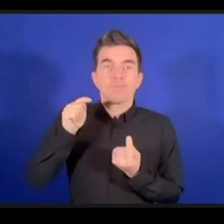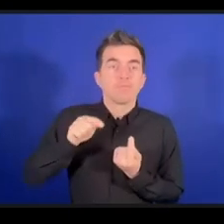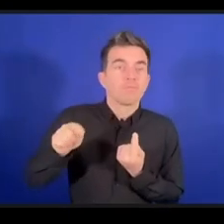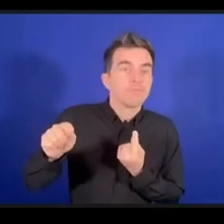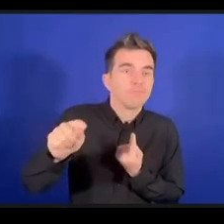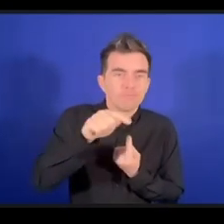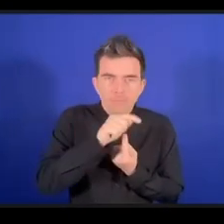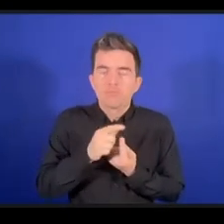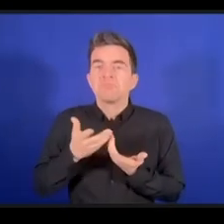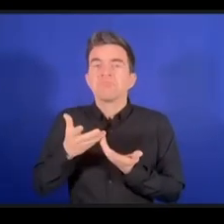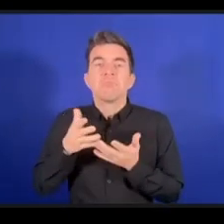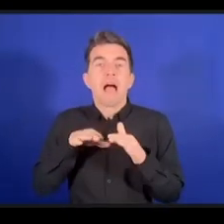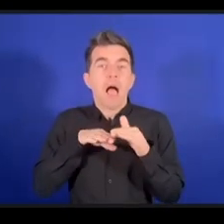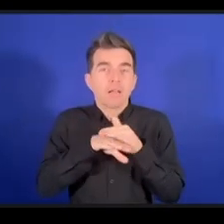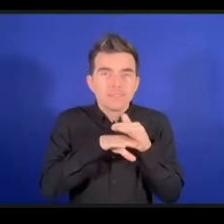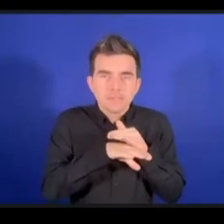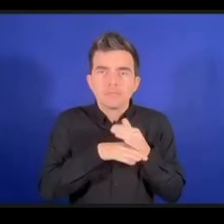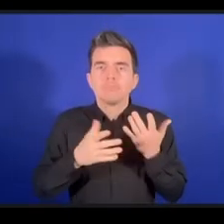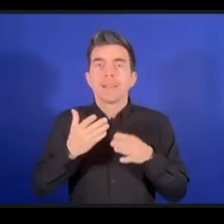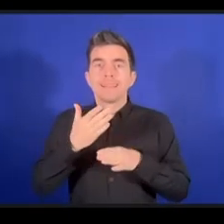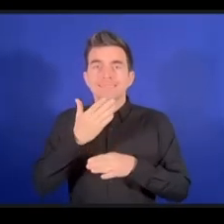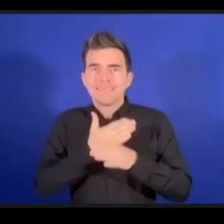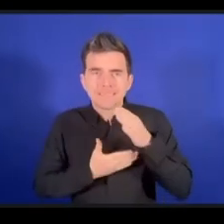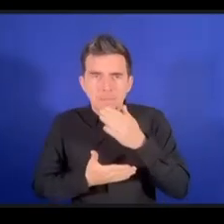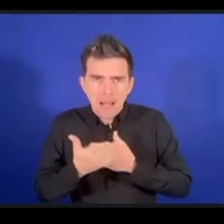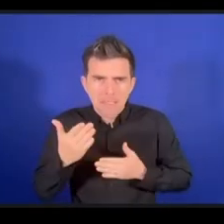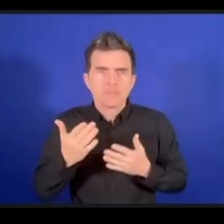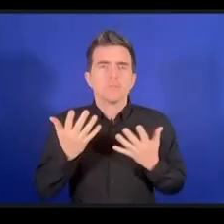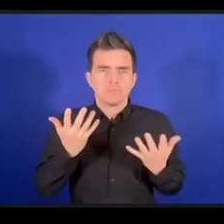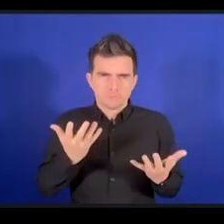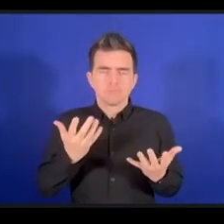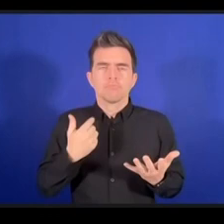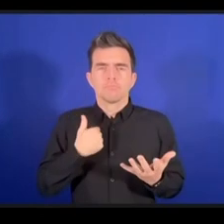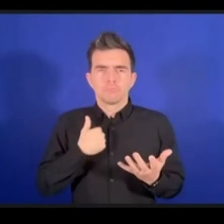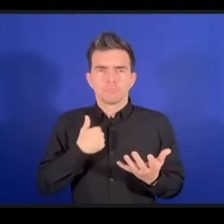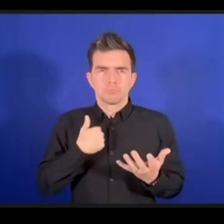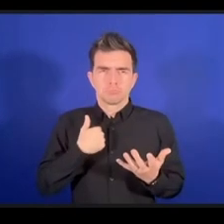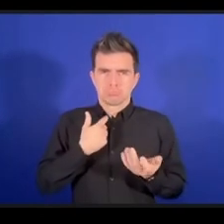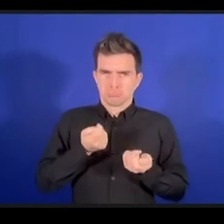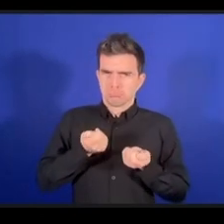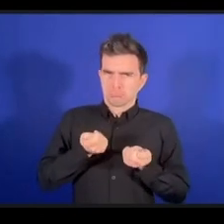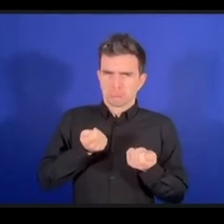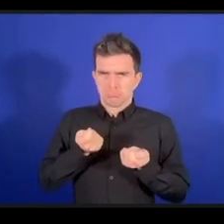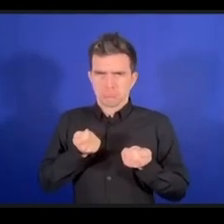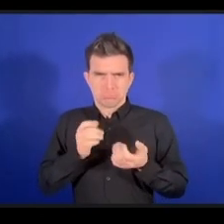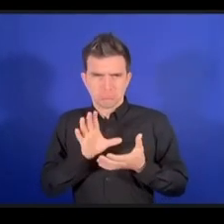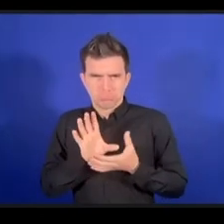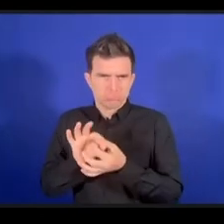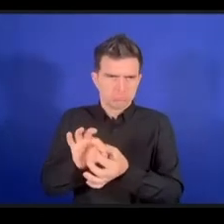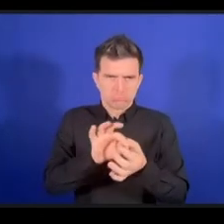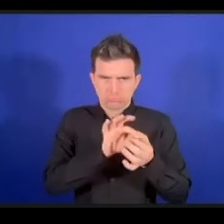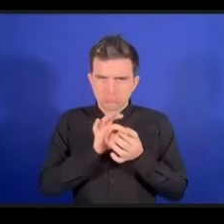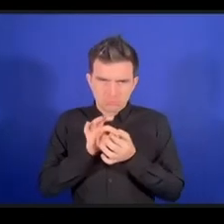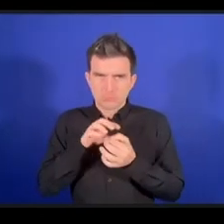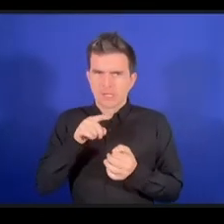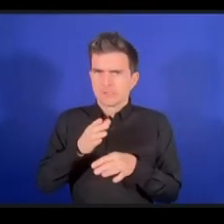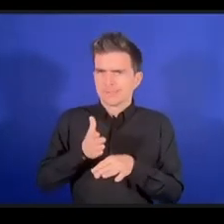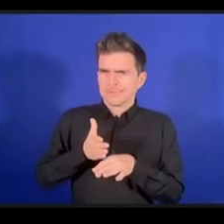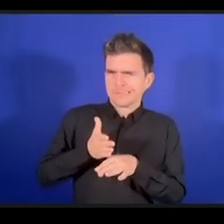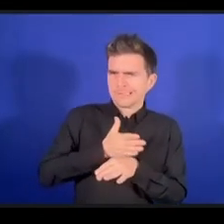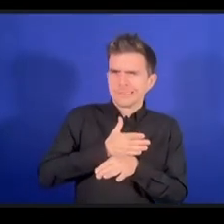DC 这个动态联盟呢，确实是 IGF系统里面最早的一个 DC。